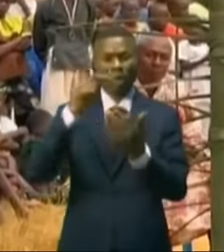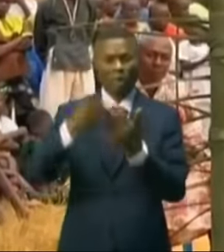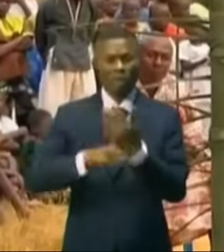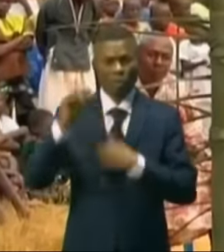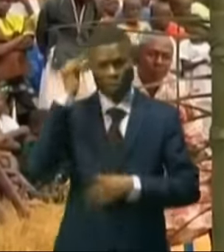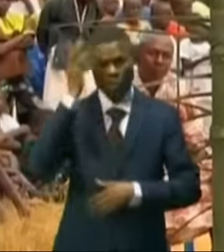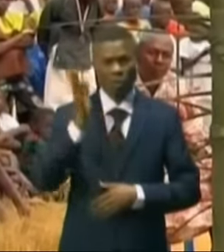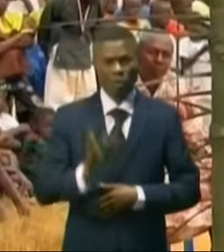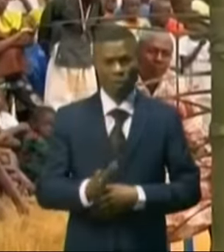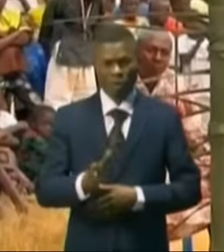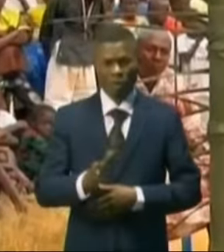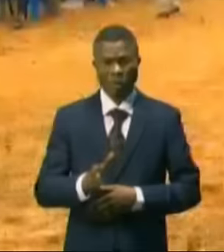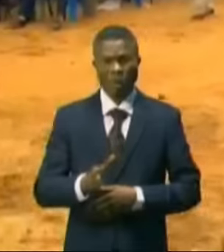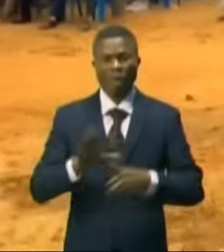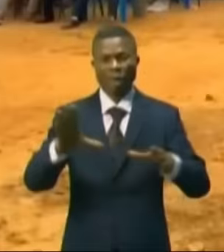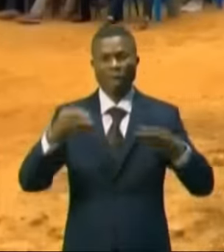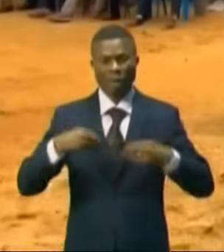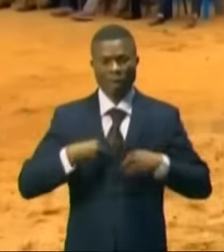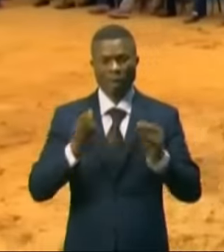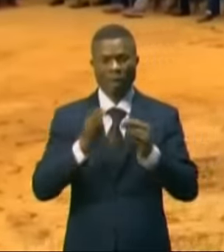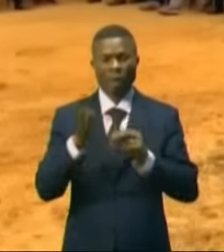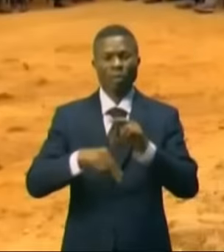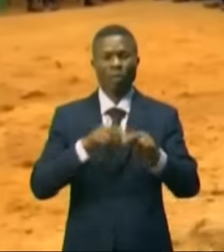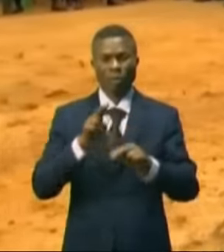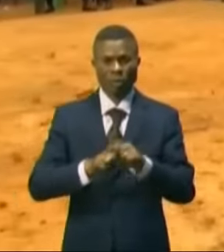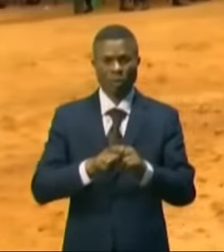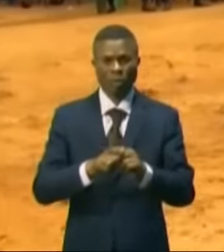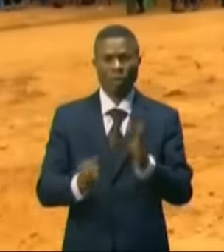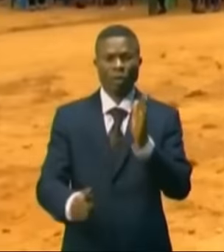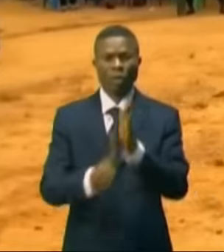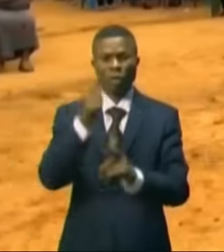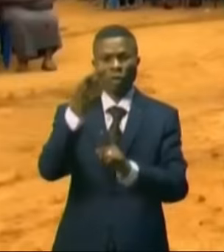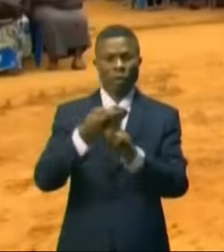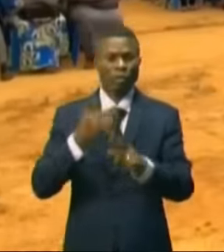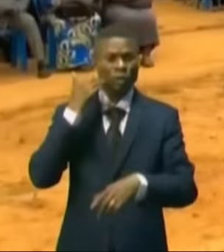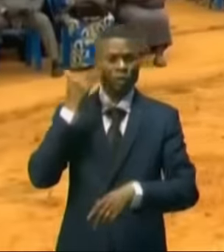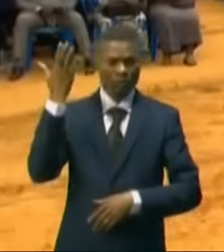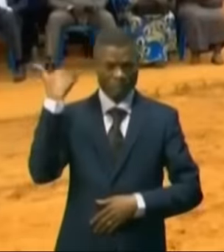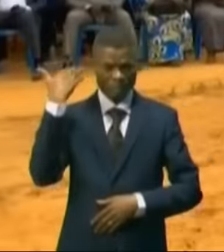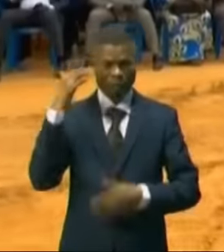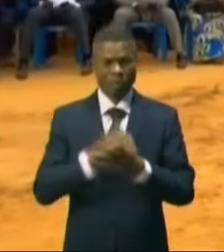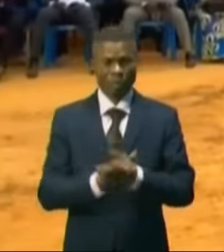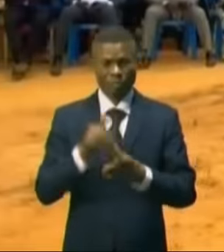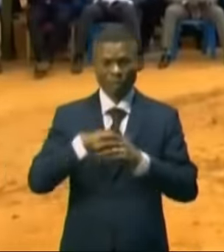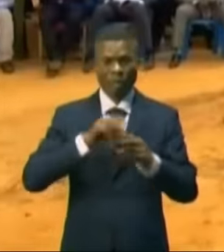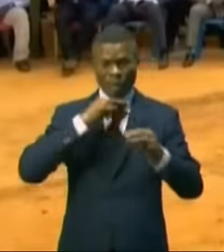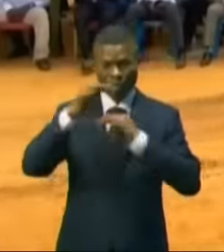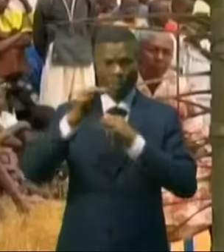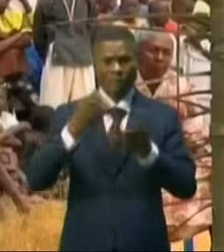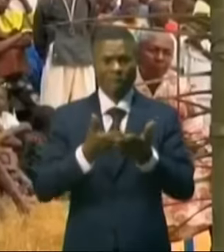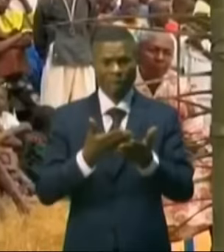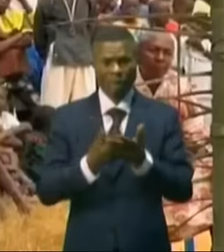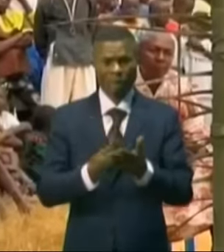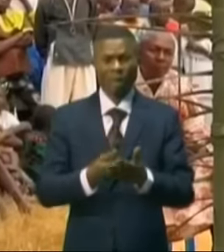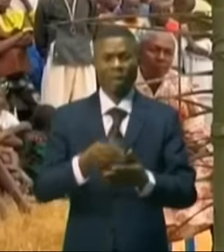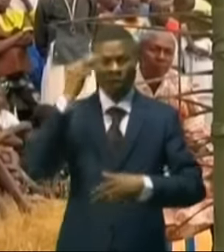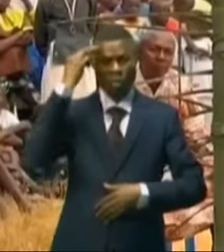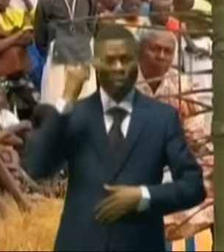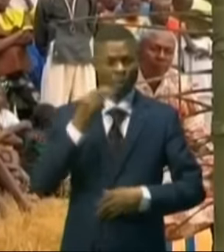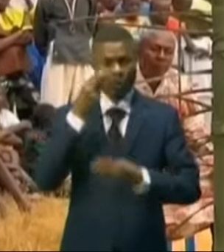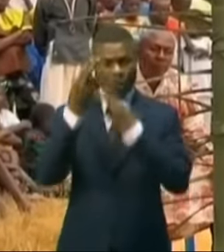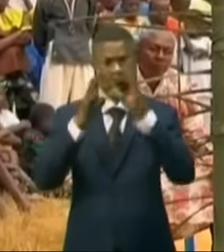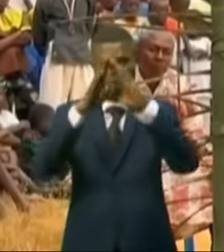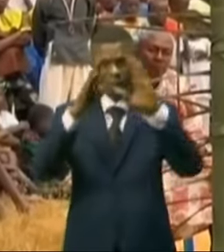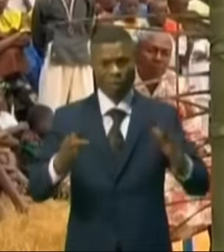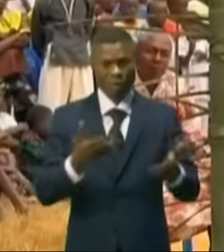gouvernement approuvé à l'Assemblée nationale le 11 juin dernier. Dans son message également, le patron de l'urbanisme et